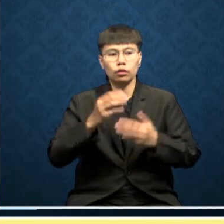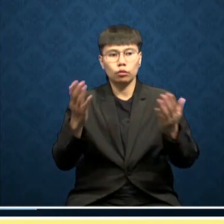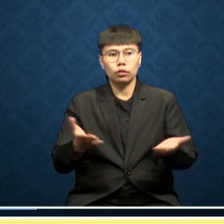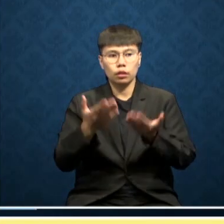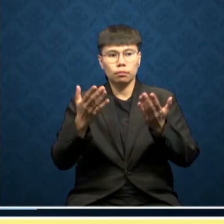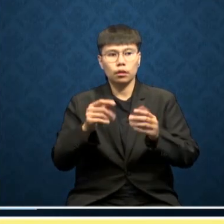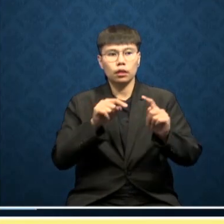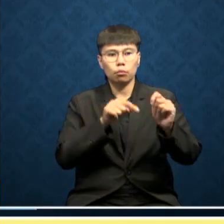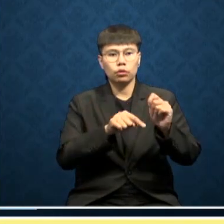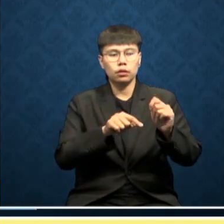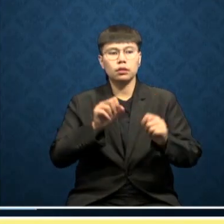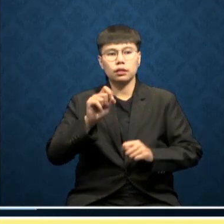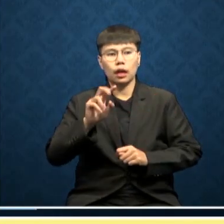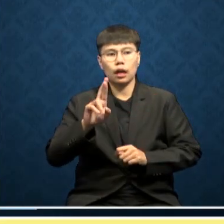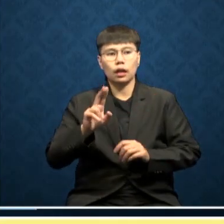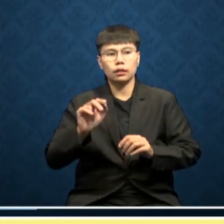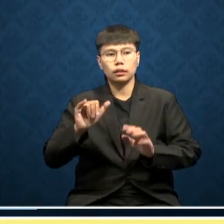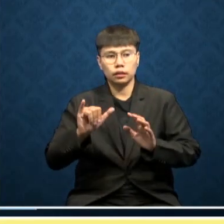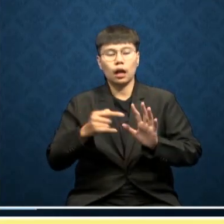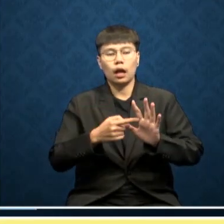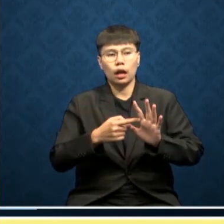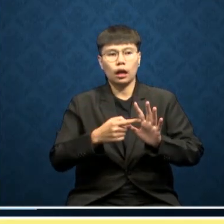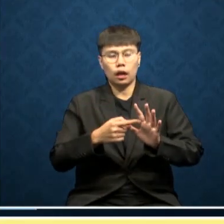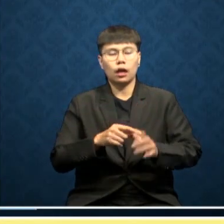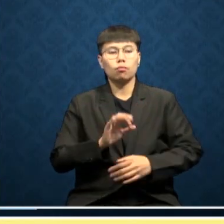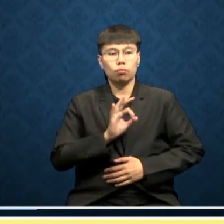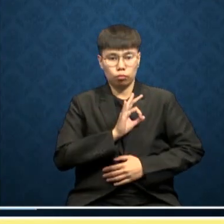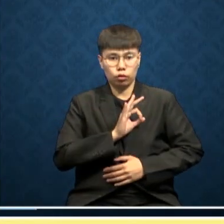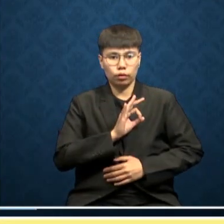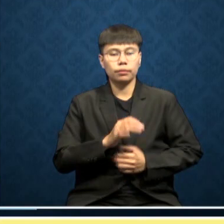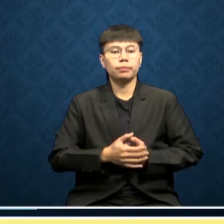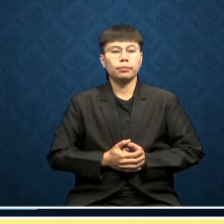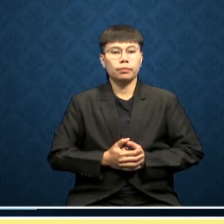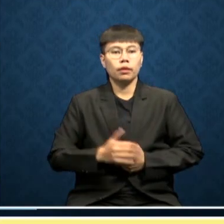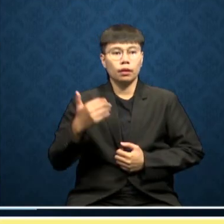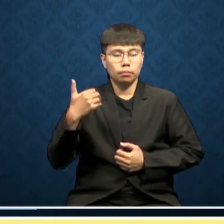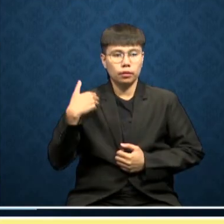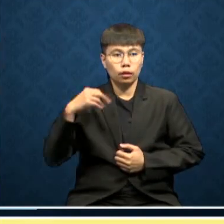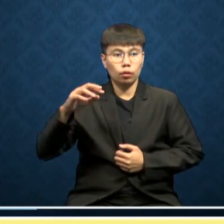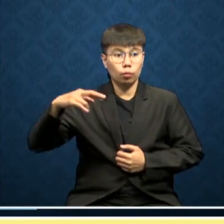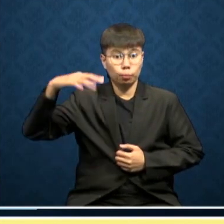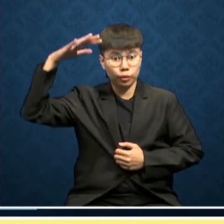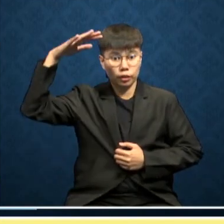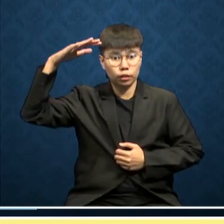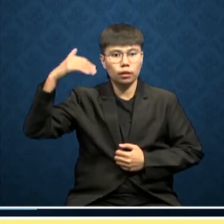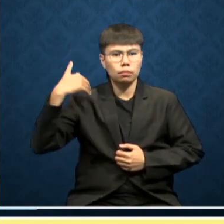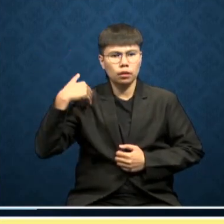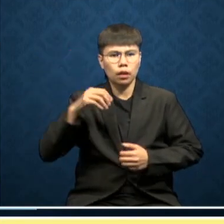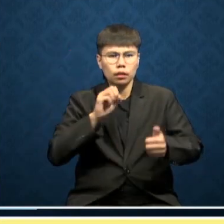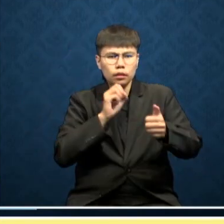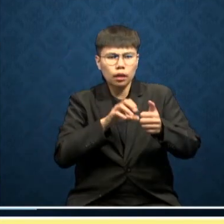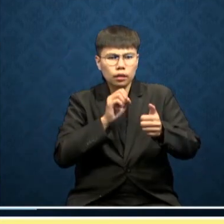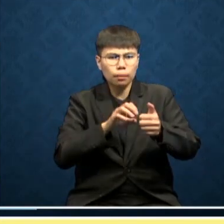ศาลายานะครับอำเภอพุทธมณฑลนครปฐมซึ่งเอ่อเรามีรุ่นพี่นะครับที่คอยจะให้คำแนะ